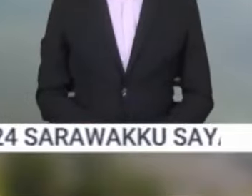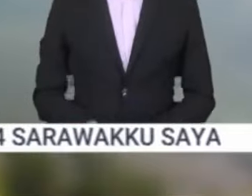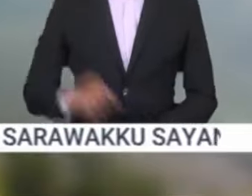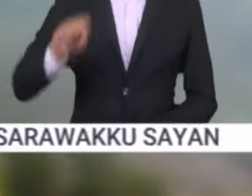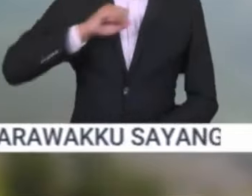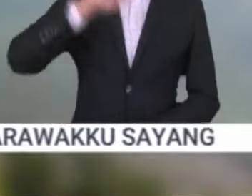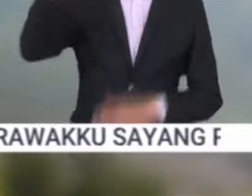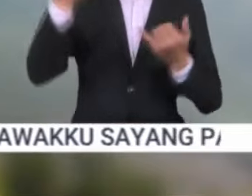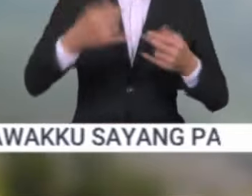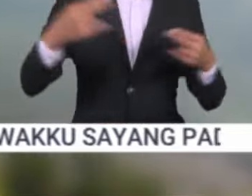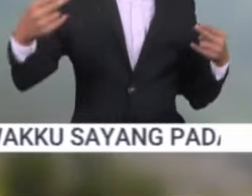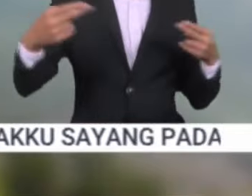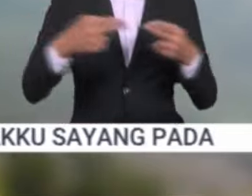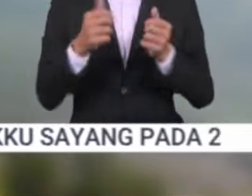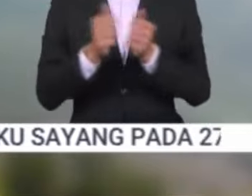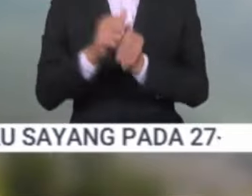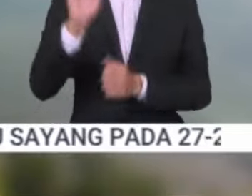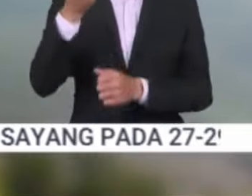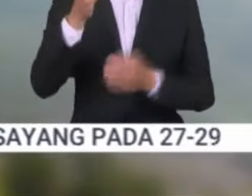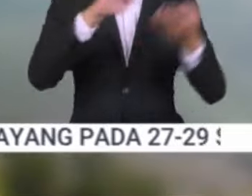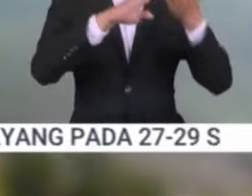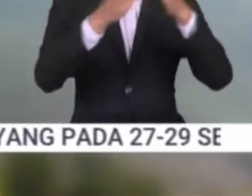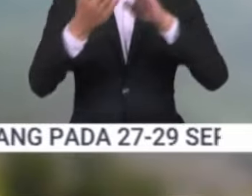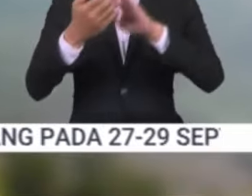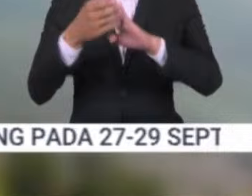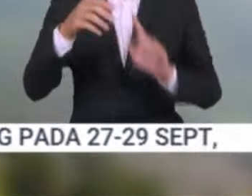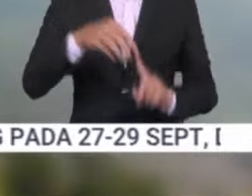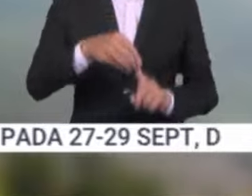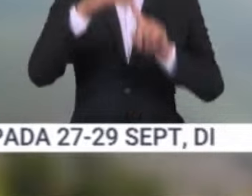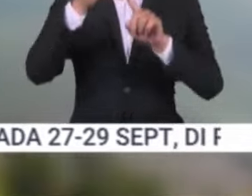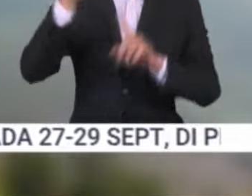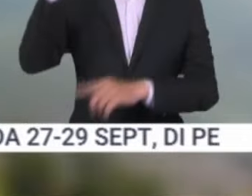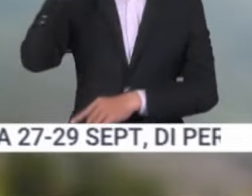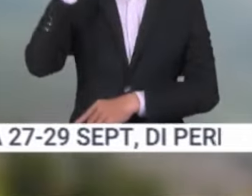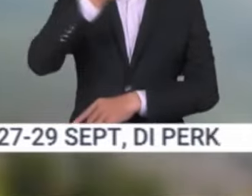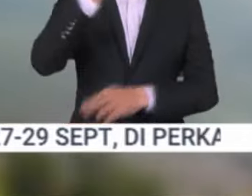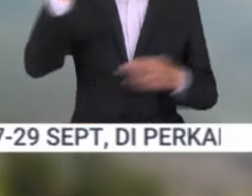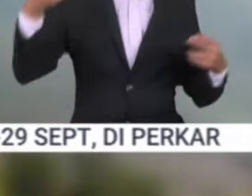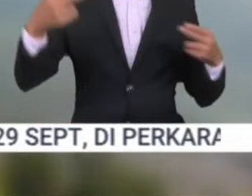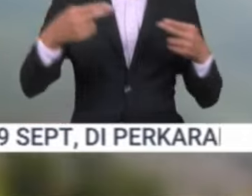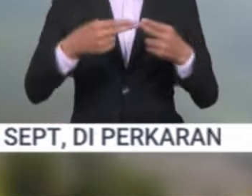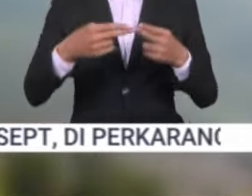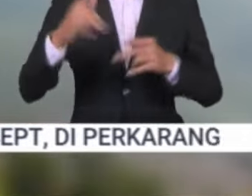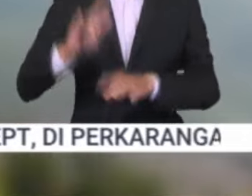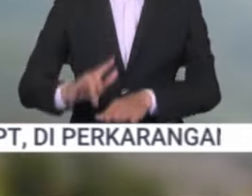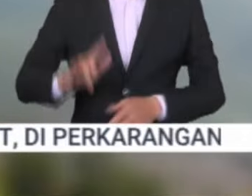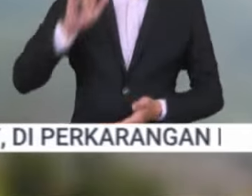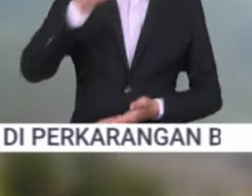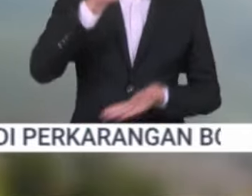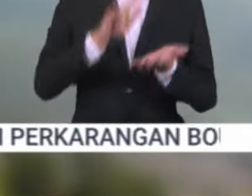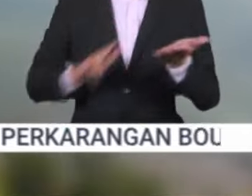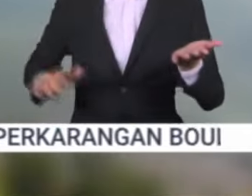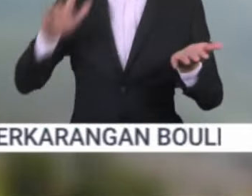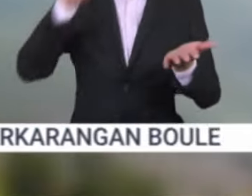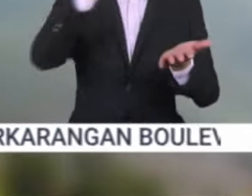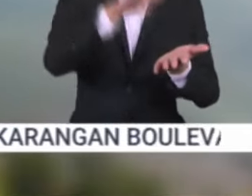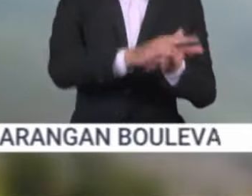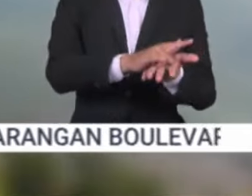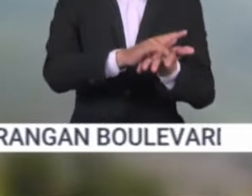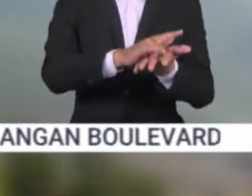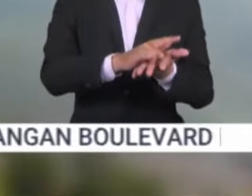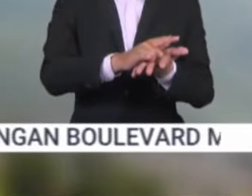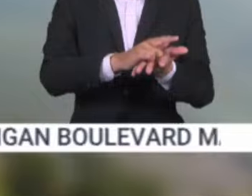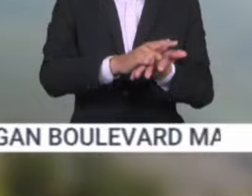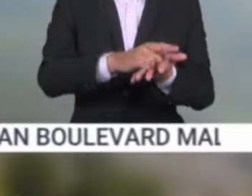Sabah kini dihubungkan dengan 10 bandar utama China berikutan penyambungan semula penerbangan terus dari Kunming ke